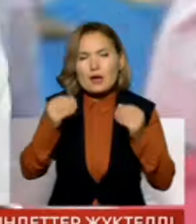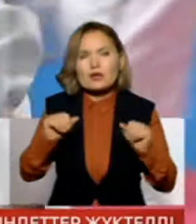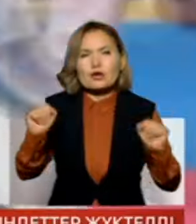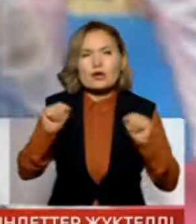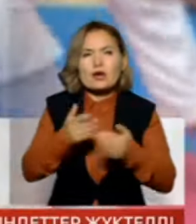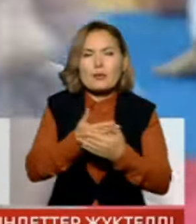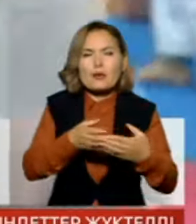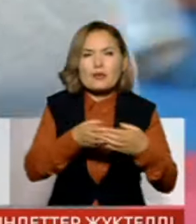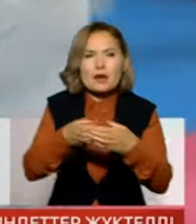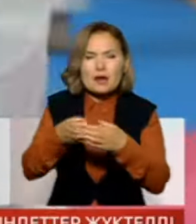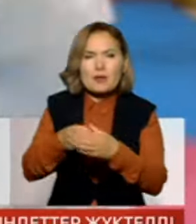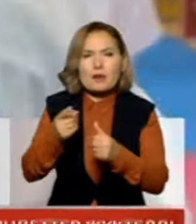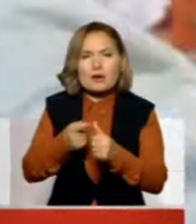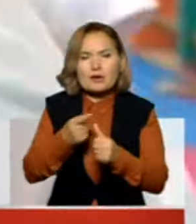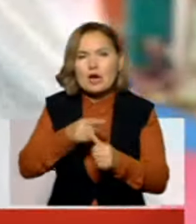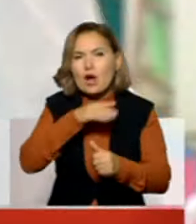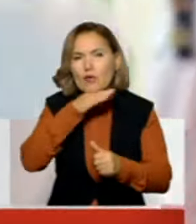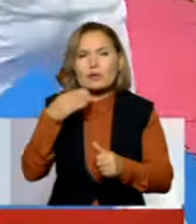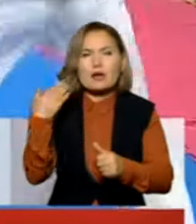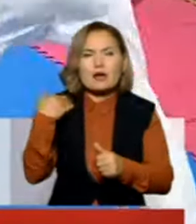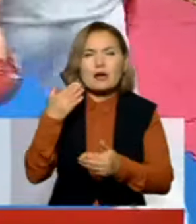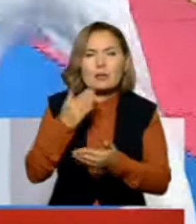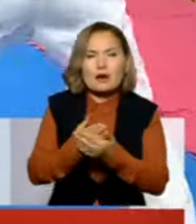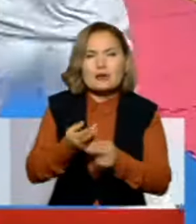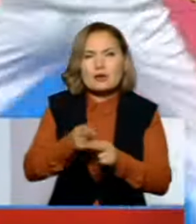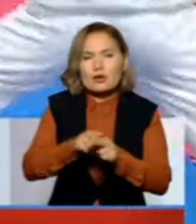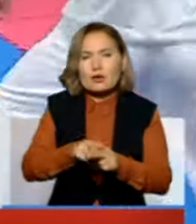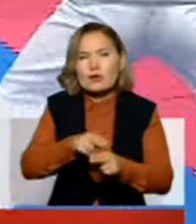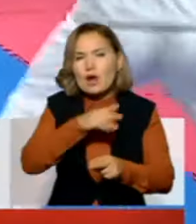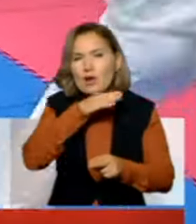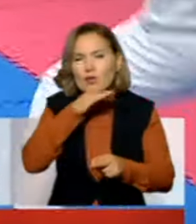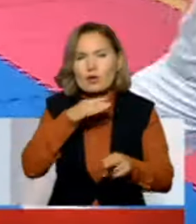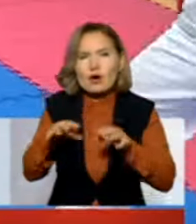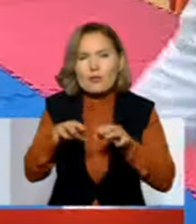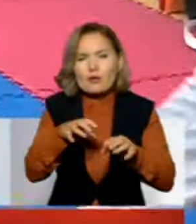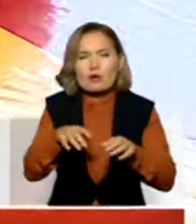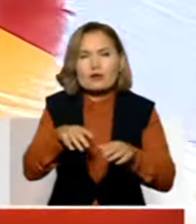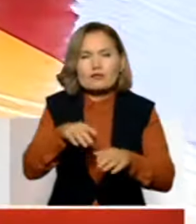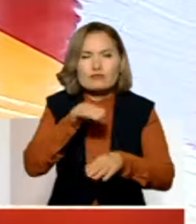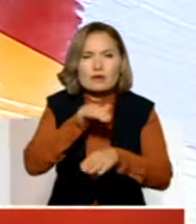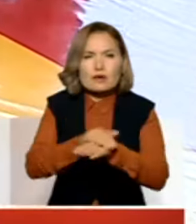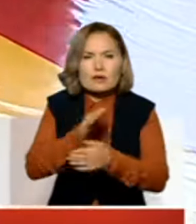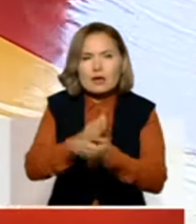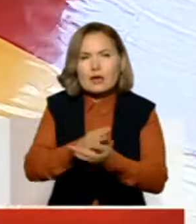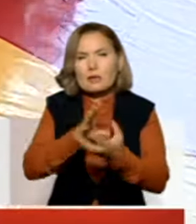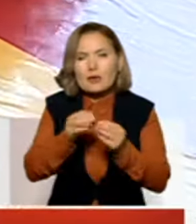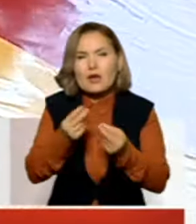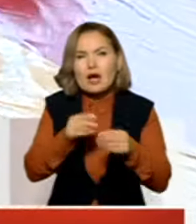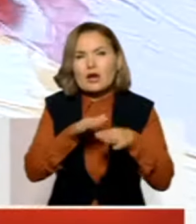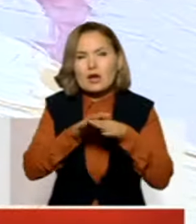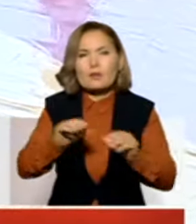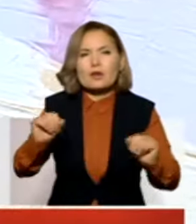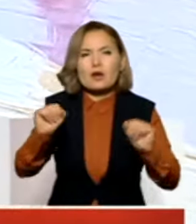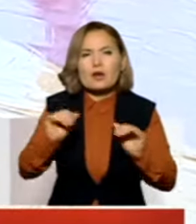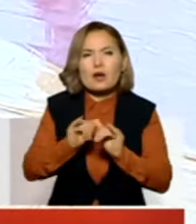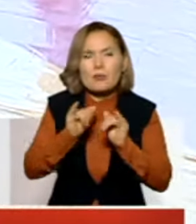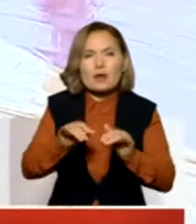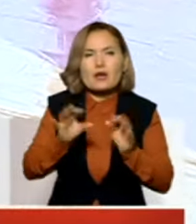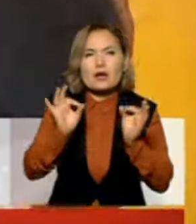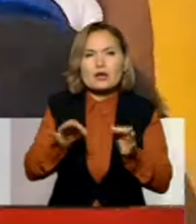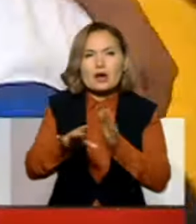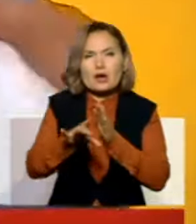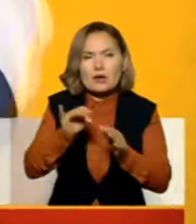спорт федерацияларының артында шенеуніктер, ықпалды азаматтар тіпті кей депутаттар тұр. Сондықтан қаржы құйылатын спорт түрлерін таңдау